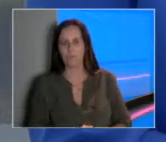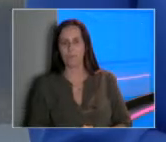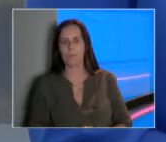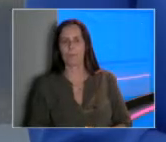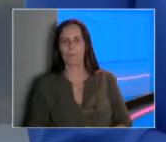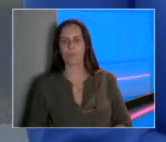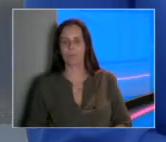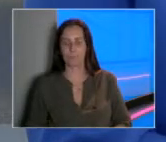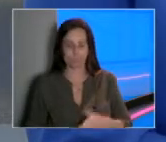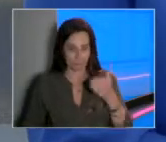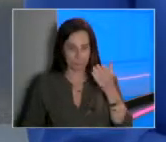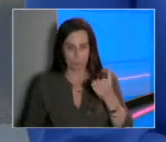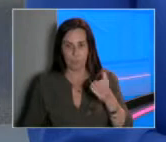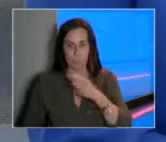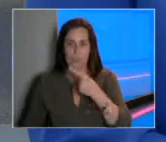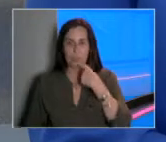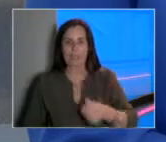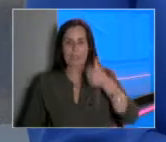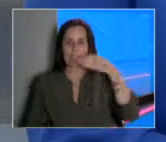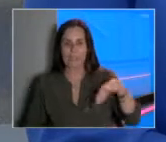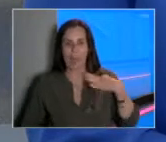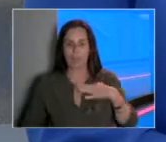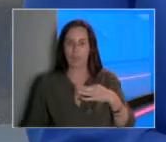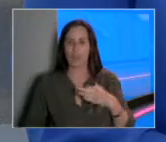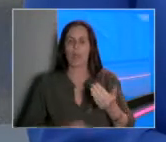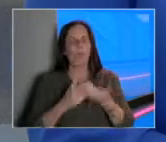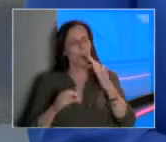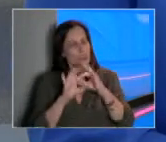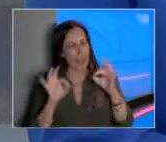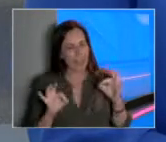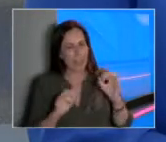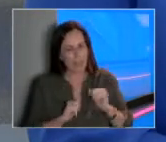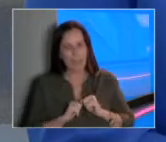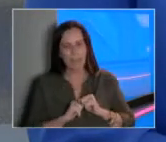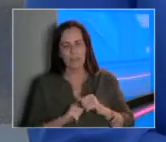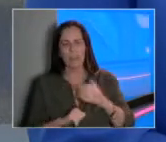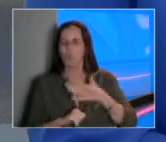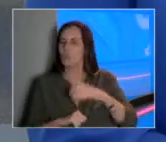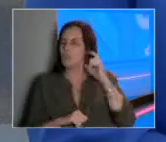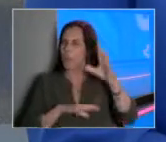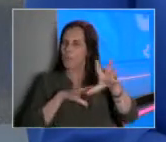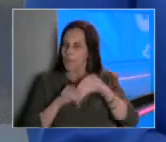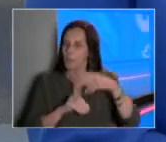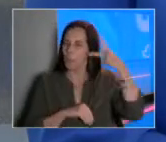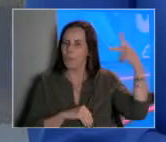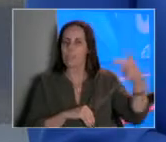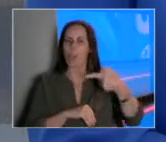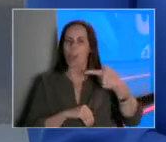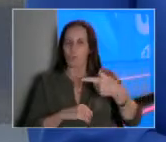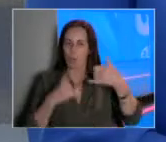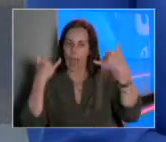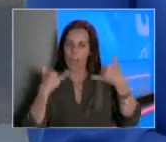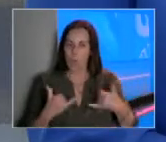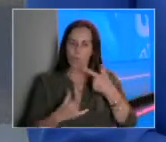כן, אז חברת הכנסת פלוסקוב, כך שר הבריאות אדלשטיין, לפני שנתחיל את השיחה שלנו, אני רוצה שנשמע ביחד גם את פרופסור גרוטו,